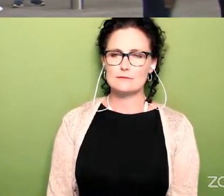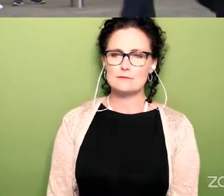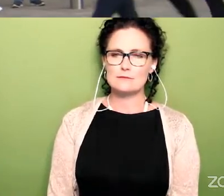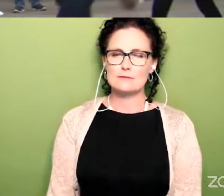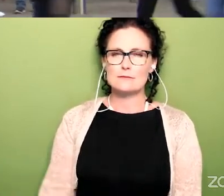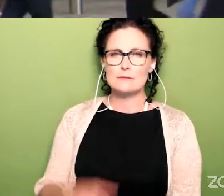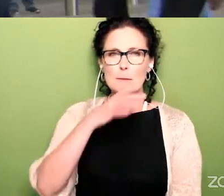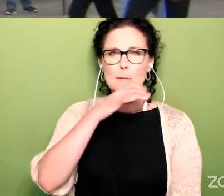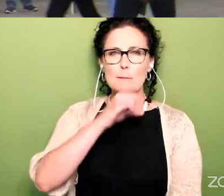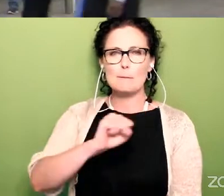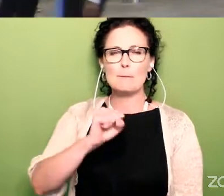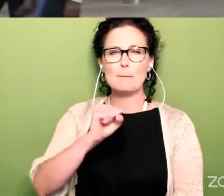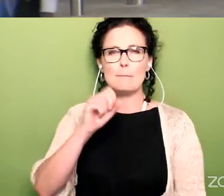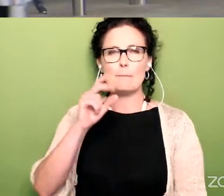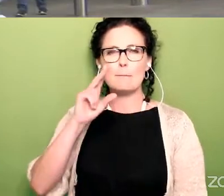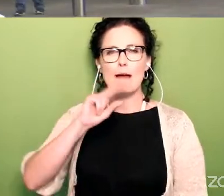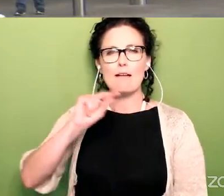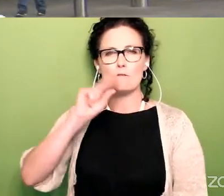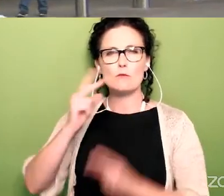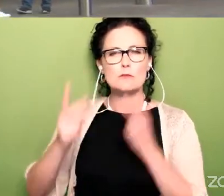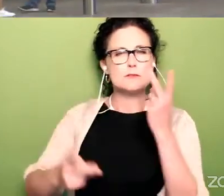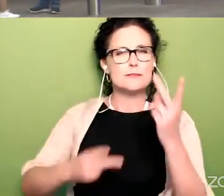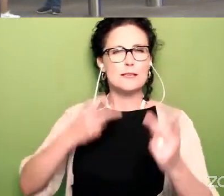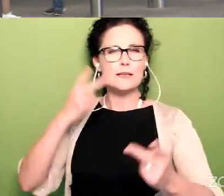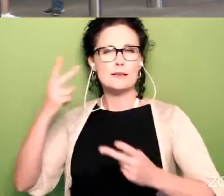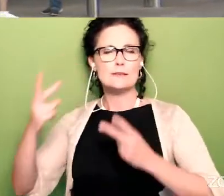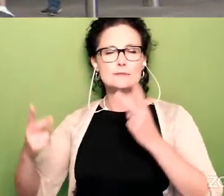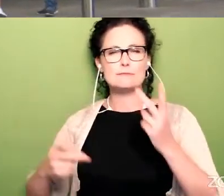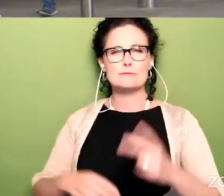अगर दुश्मन